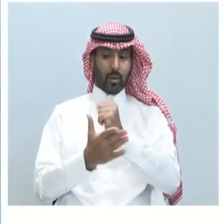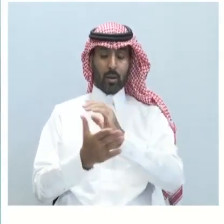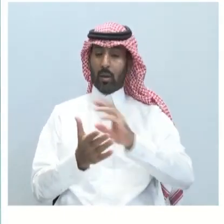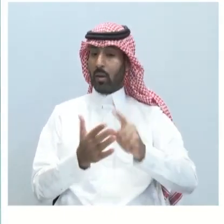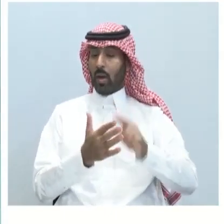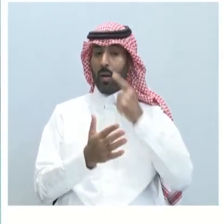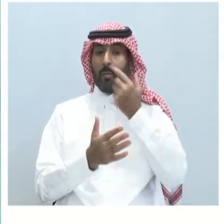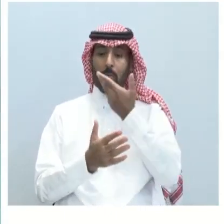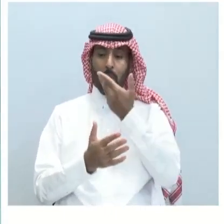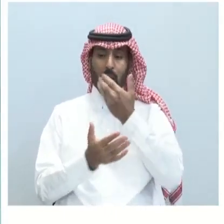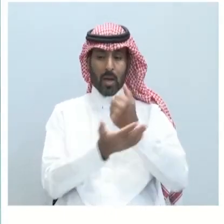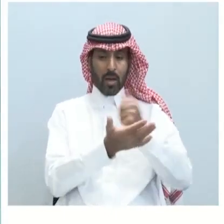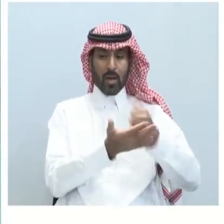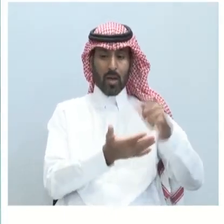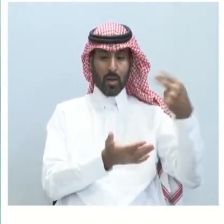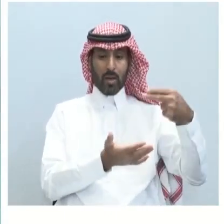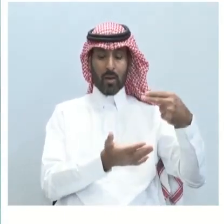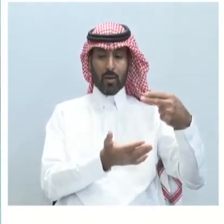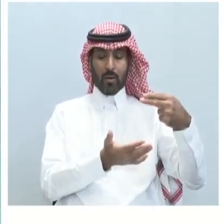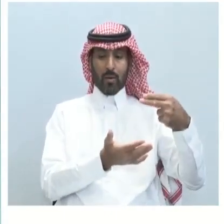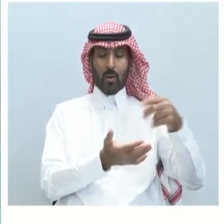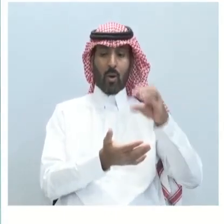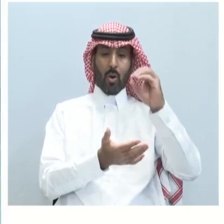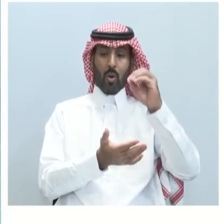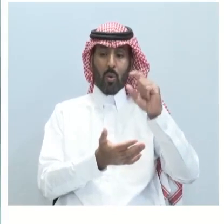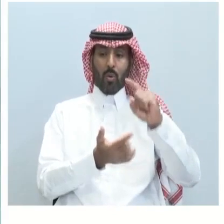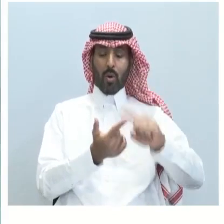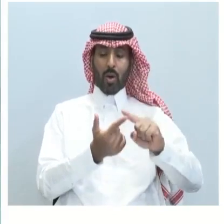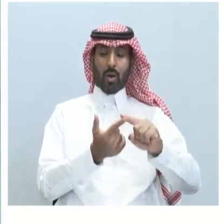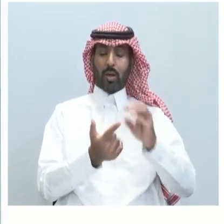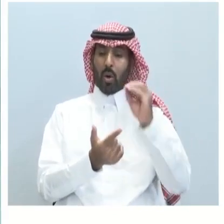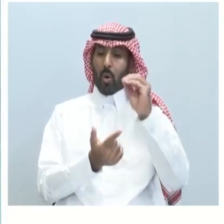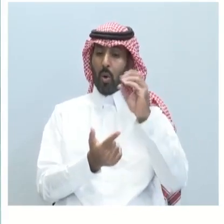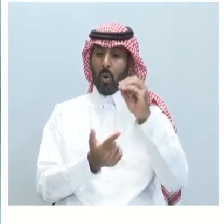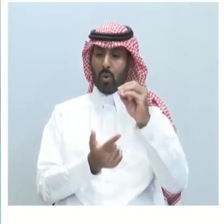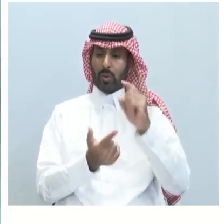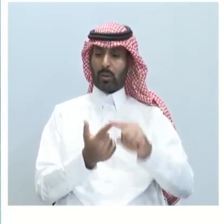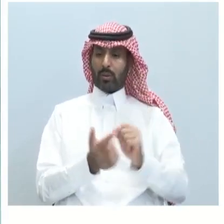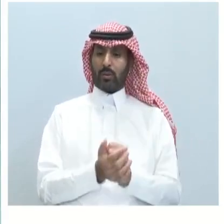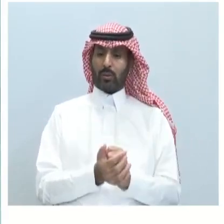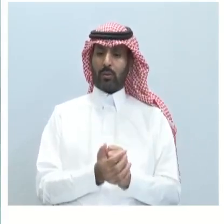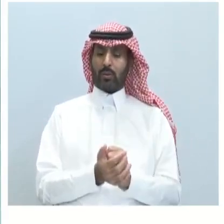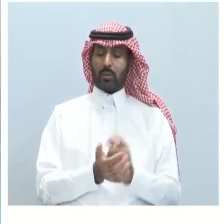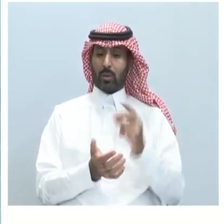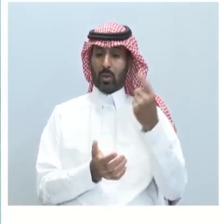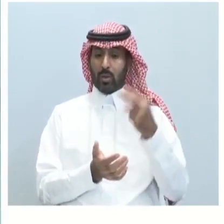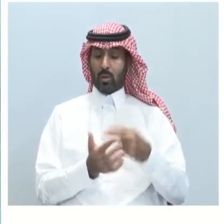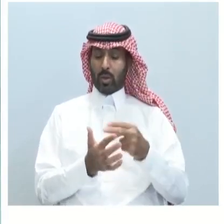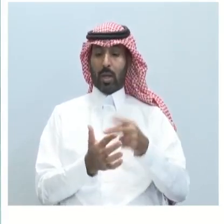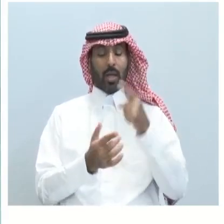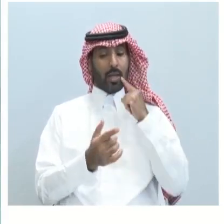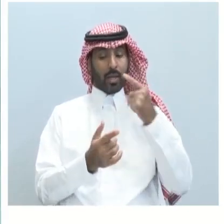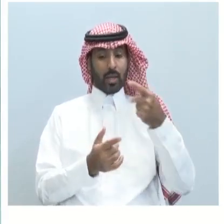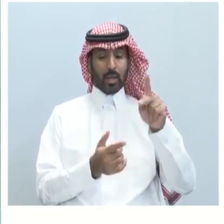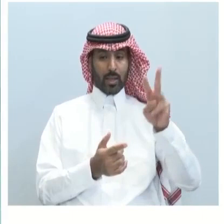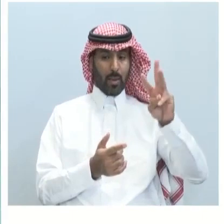استبعدنا الماء يتبقى عندي مين يتبقى عندي تركيز الهيدروجين وتركيز مين تركيز الهيدروكسيد اذا الكي دبليو